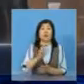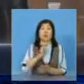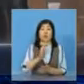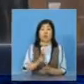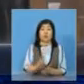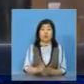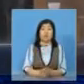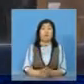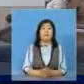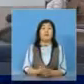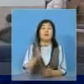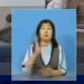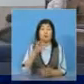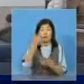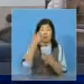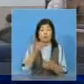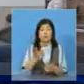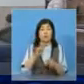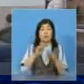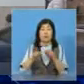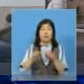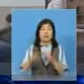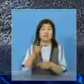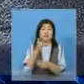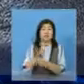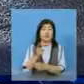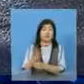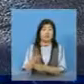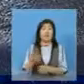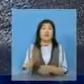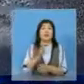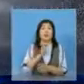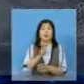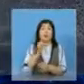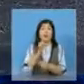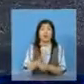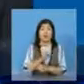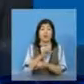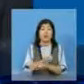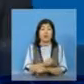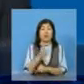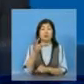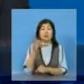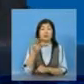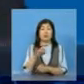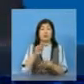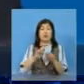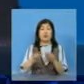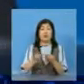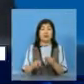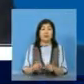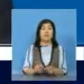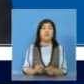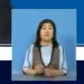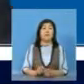3 года. Кроме того, будет объявлен мораторий на проверку. Таким образом, за 3 года будет приостановлено около 100 тысяч проверок. В результате бизнес, мы посчитали,